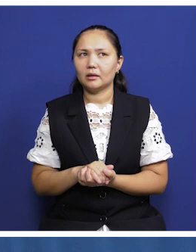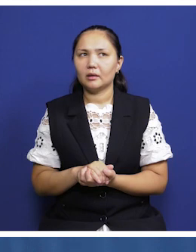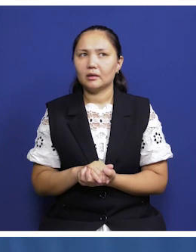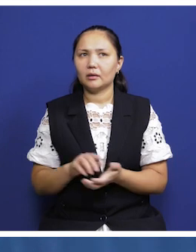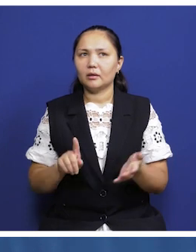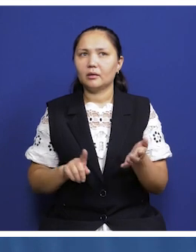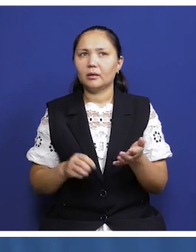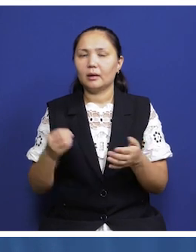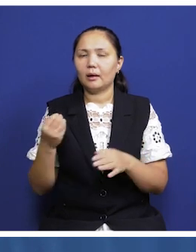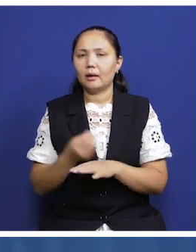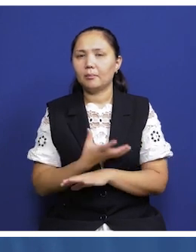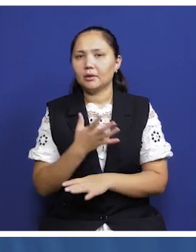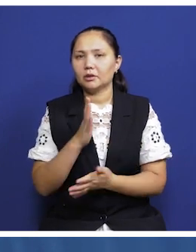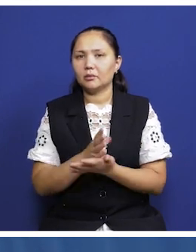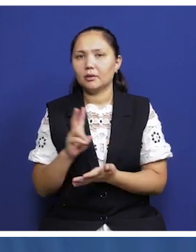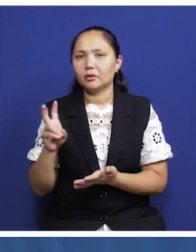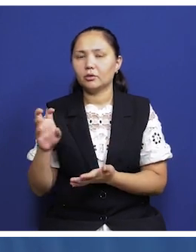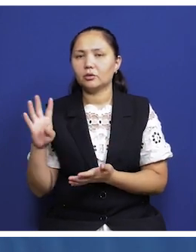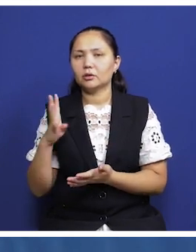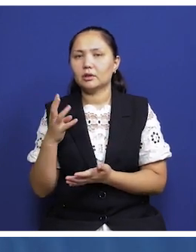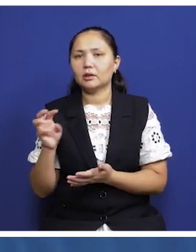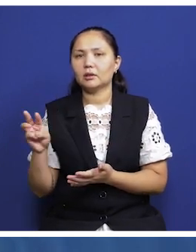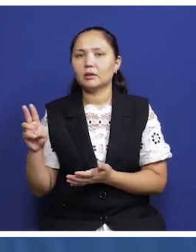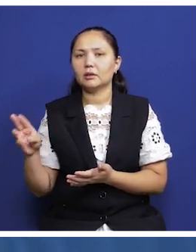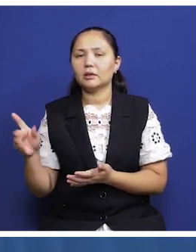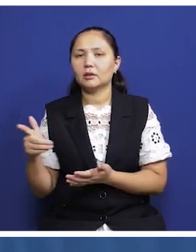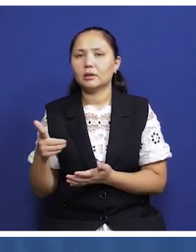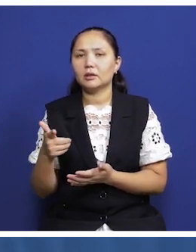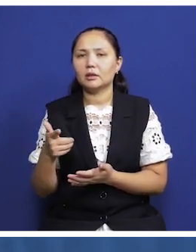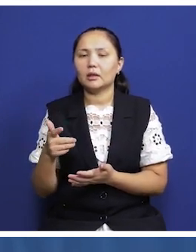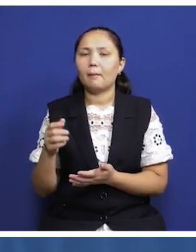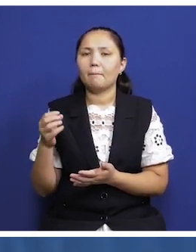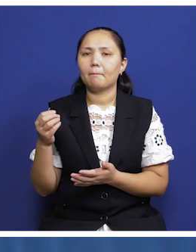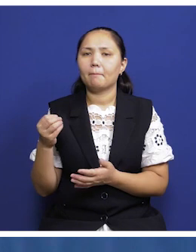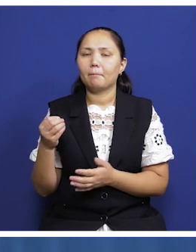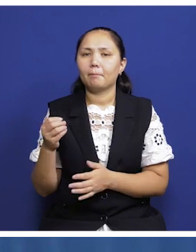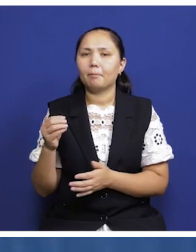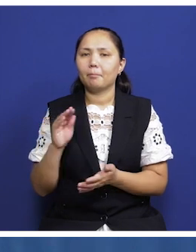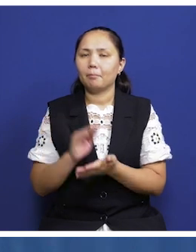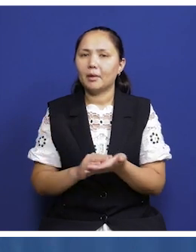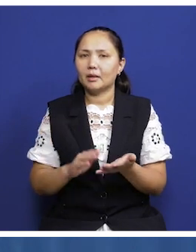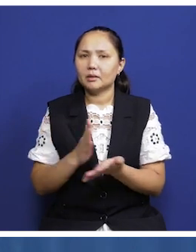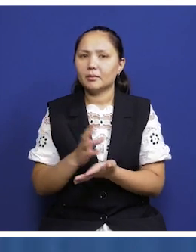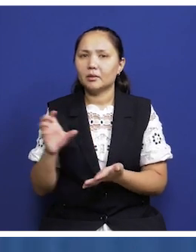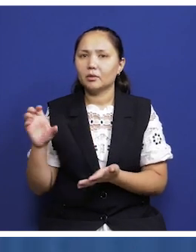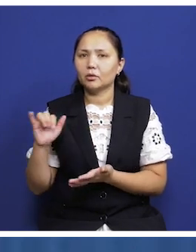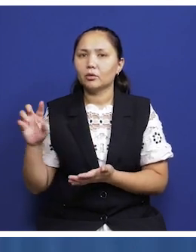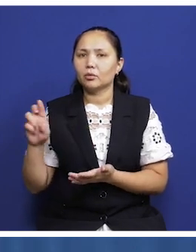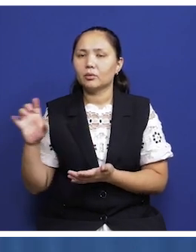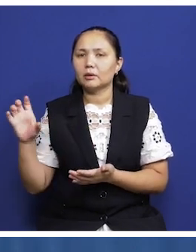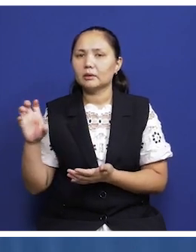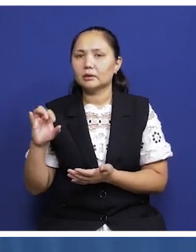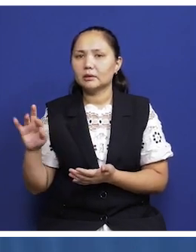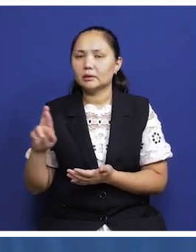өте жоғары 240 теңгеден астам, қателеспесем, ол жерде тариф. Бірақ оған субсидия беріп отырмыз да, оған тарифін